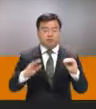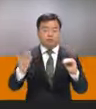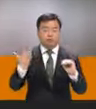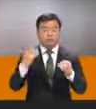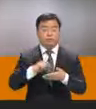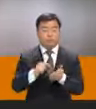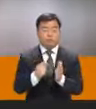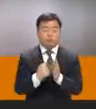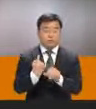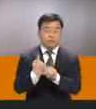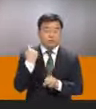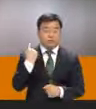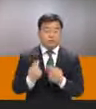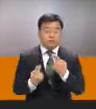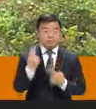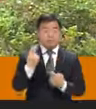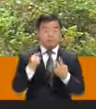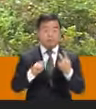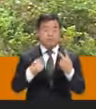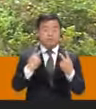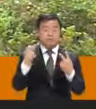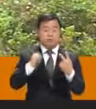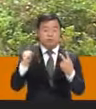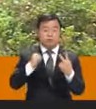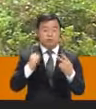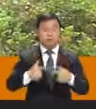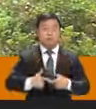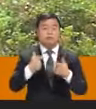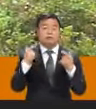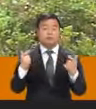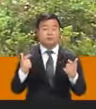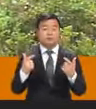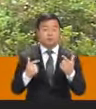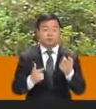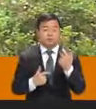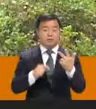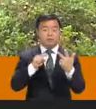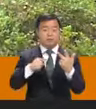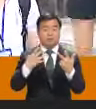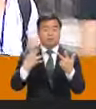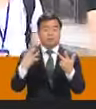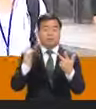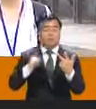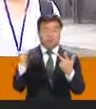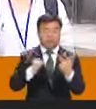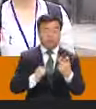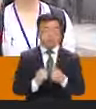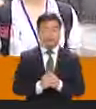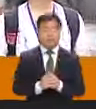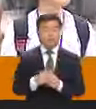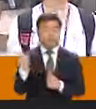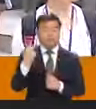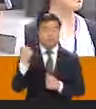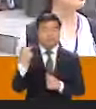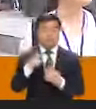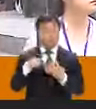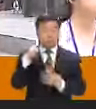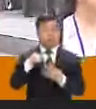모집 비율보다 2.2%포인트 늘어난 67.4%에 달합니다. 수시 모집 원서